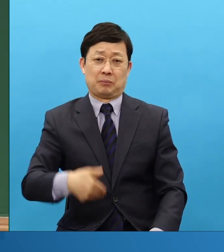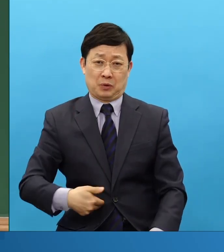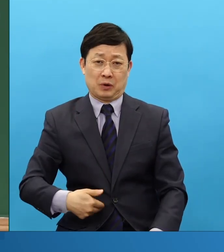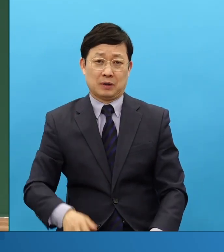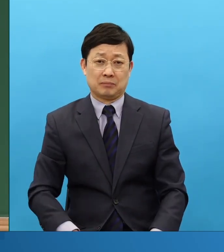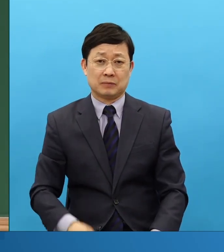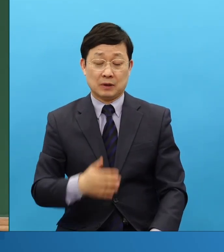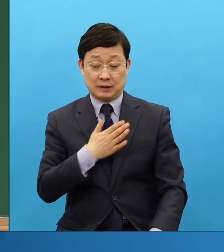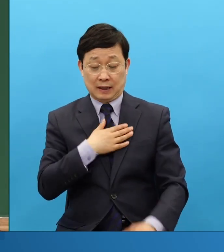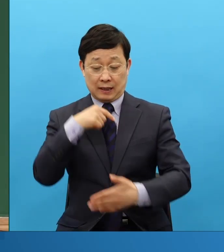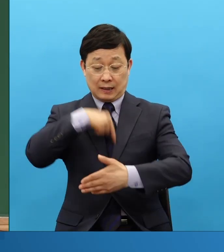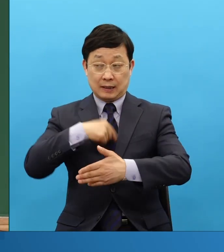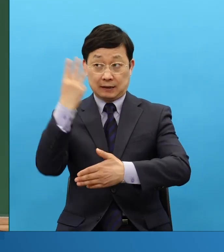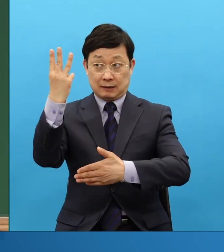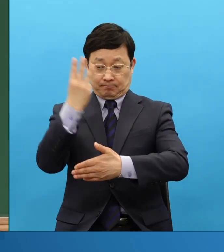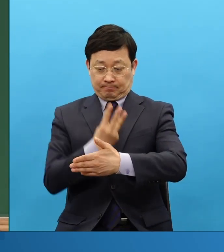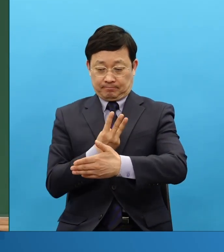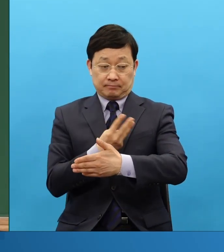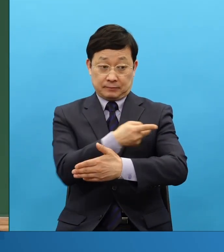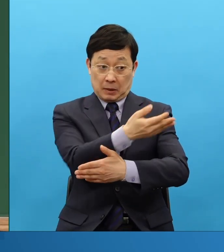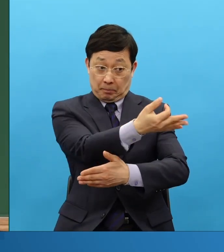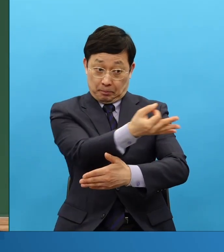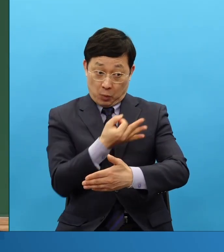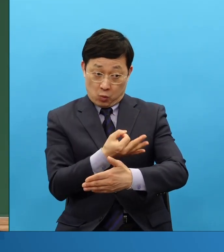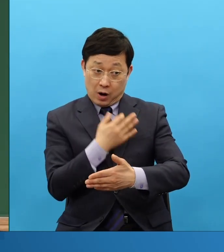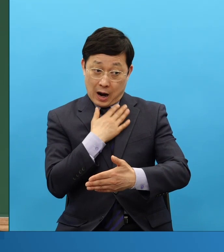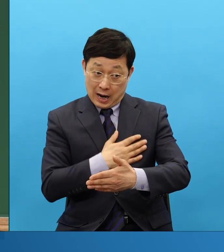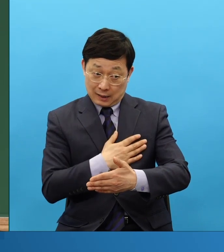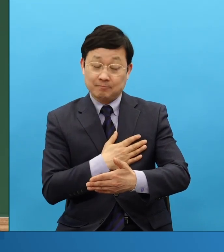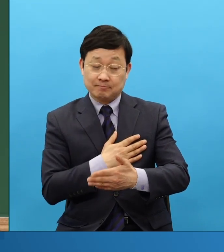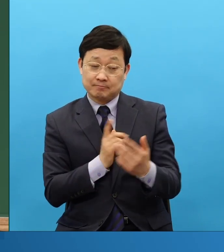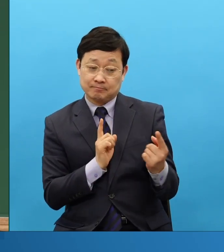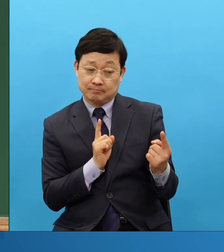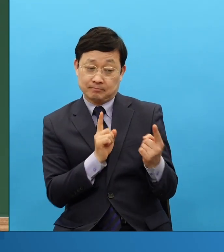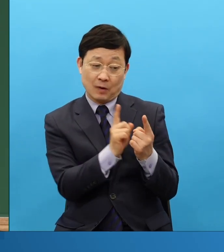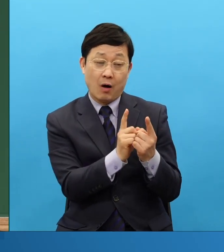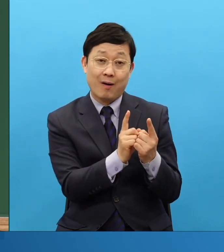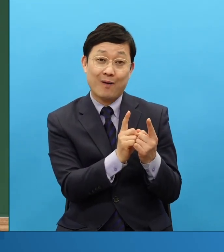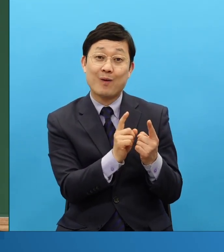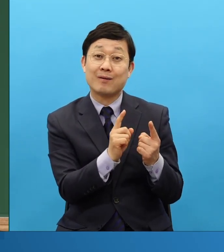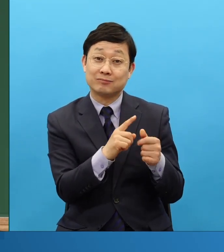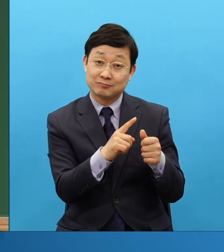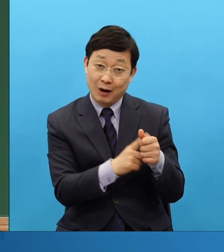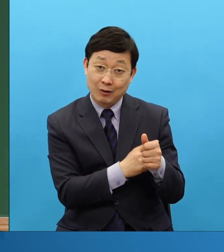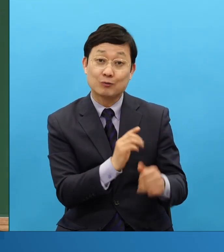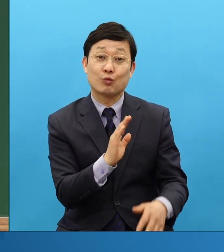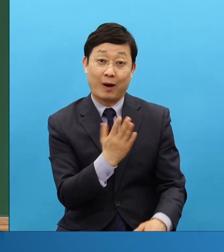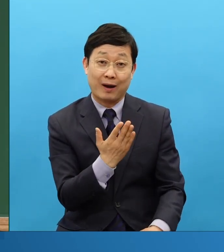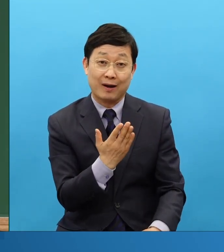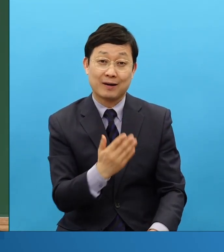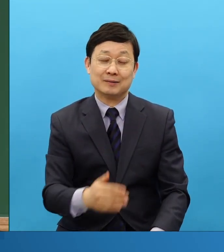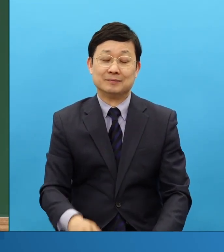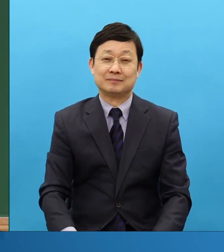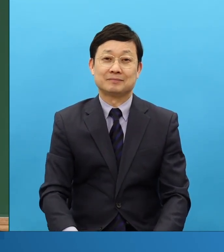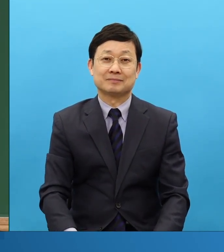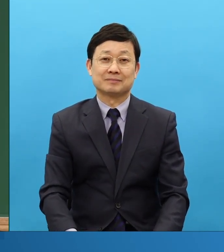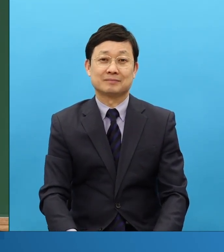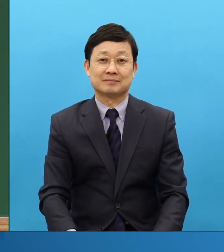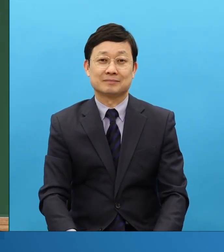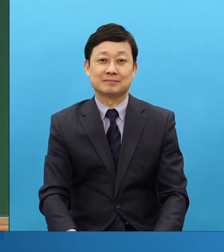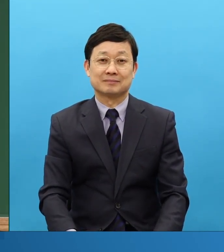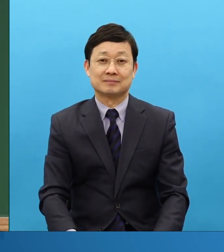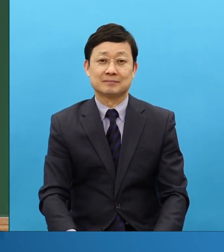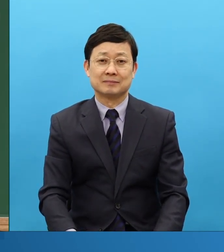있다는 것을 상대가 느끼면 접촉해 옵니다. Also, if the person that you're with feels that that you have these things, they will come to you. 네,